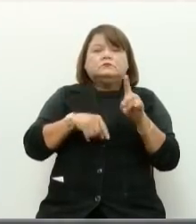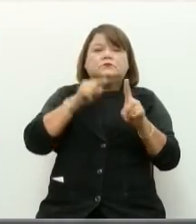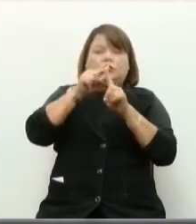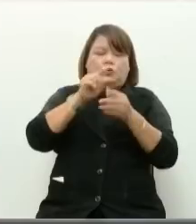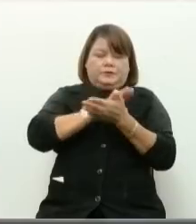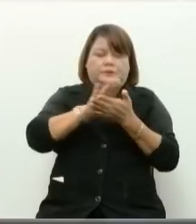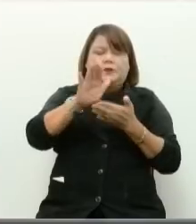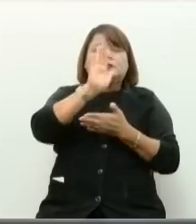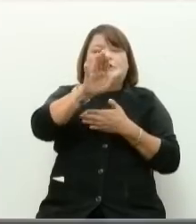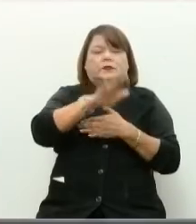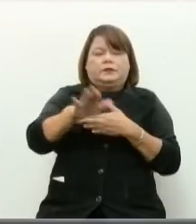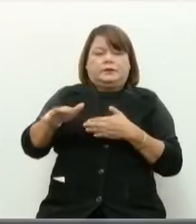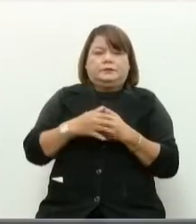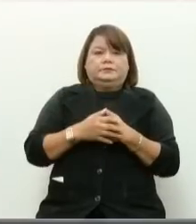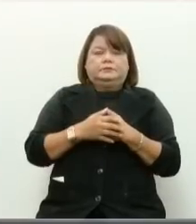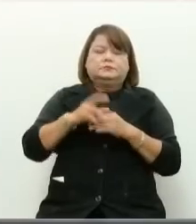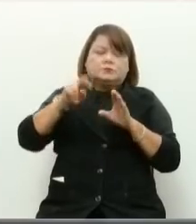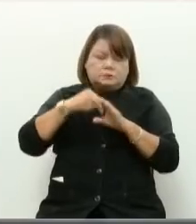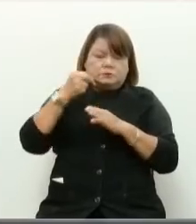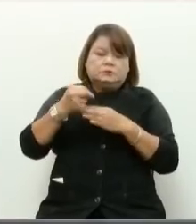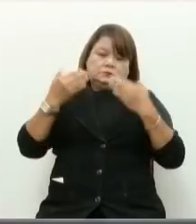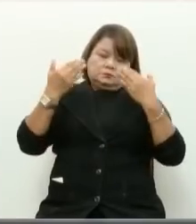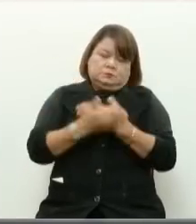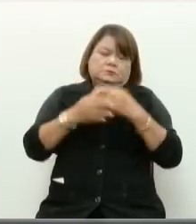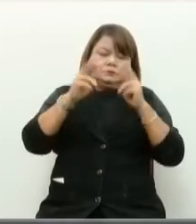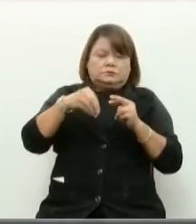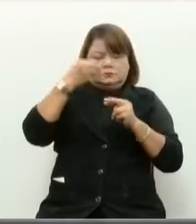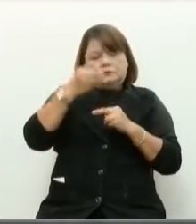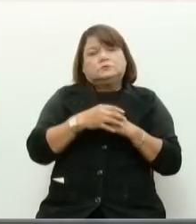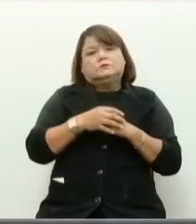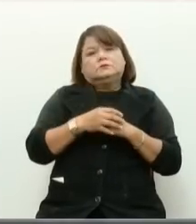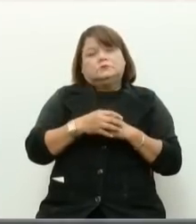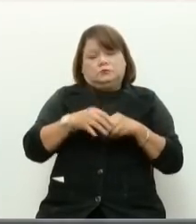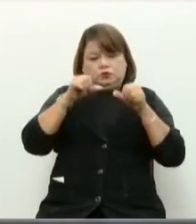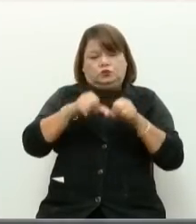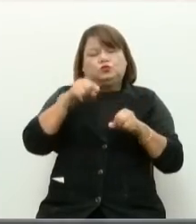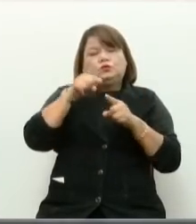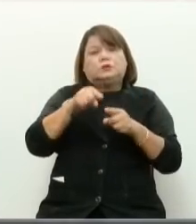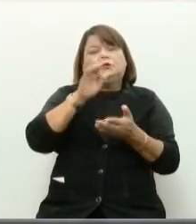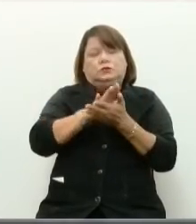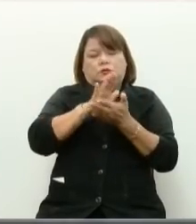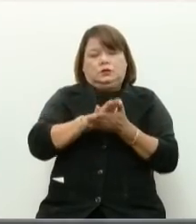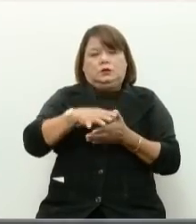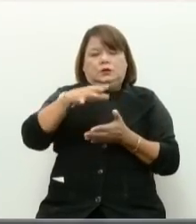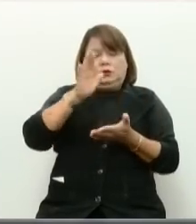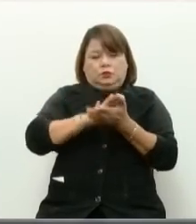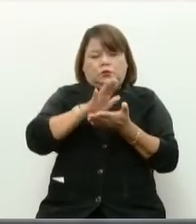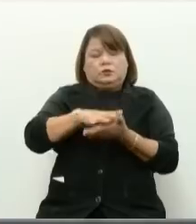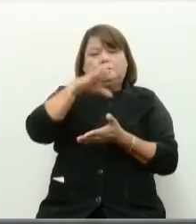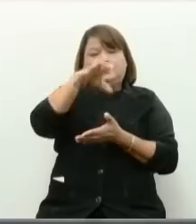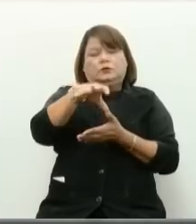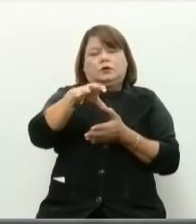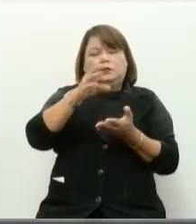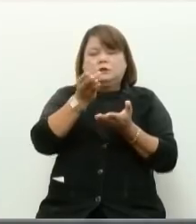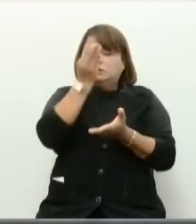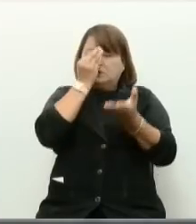ากนั้นเนี่ยการเปลี่ยนแปลงคุณภาพผู้เรียนเนี่ยเกิดที่โรงเรียนโรงเรียนก็เป็นองค์กรแห่งการเรียนรู้